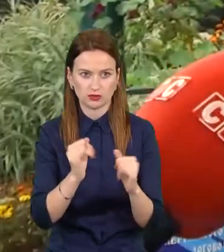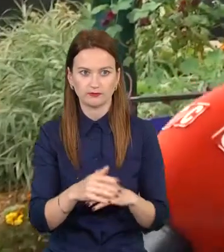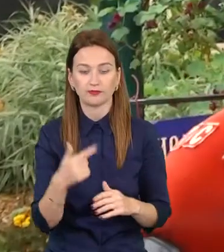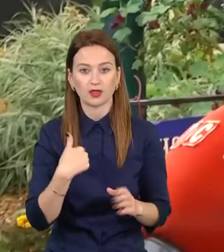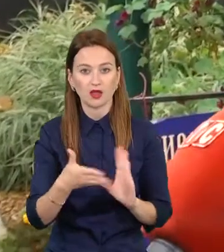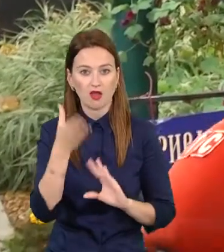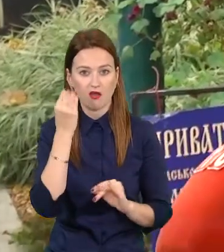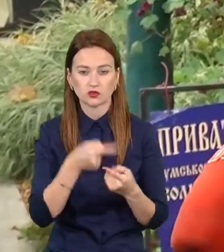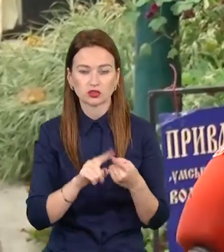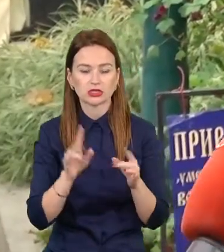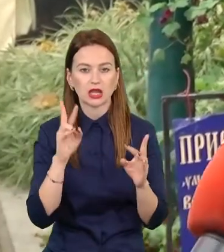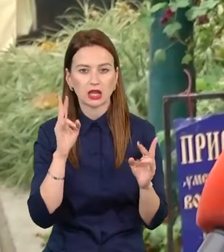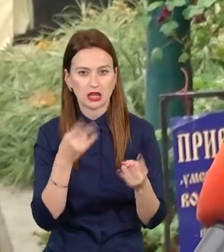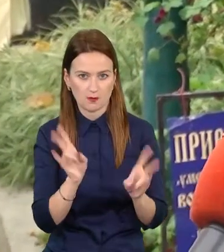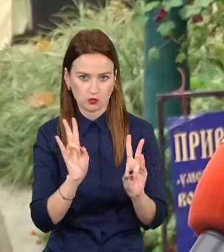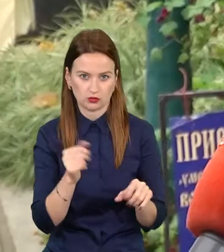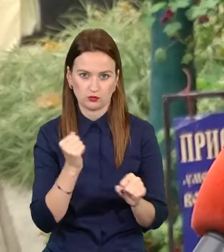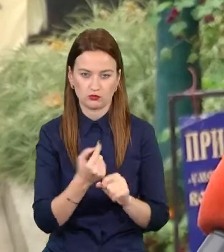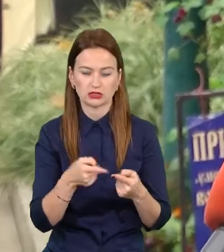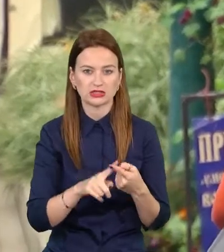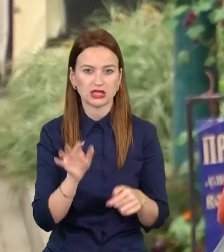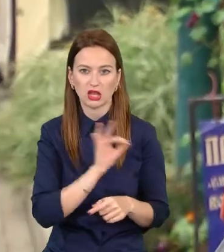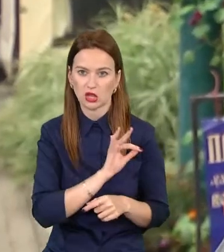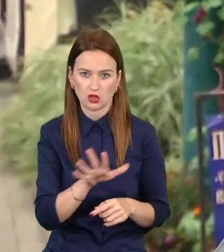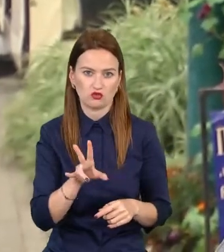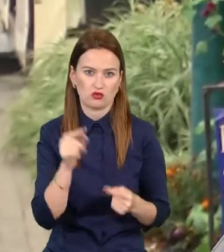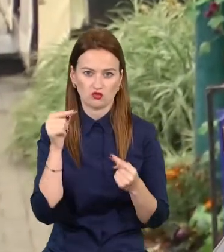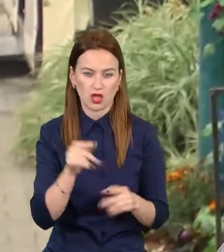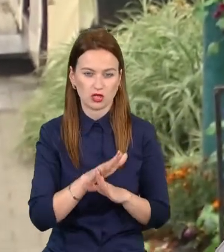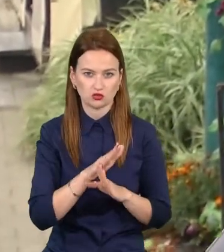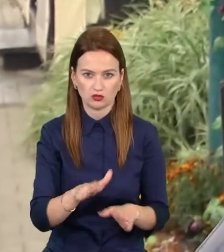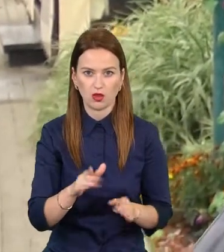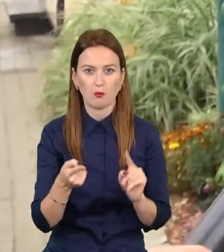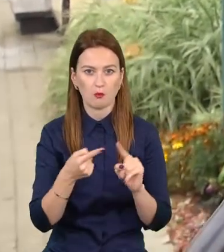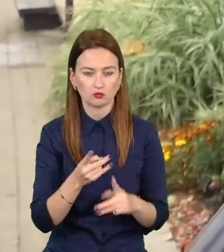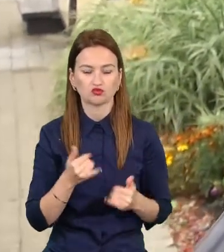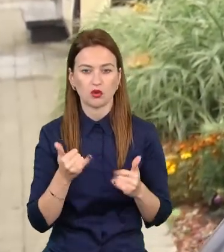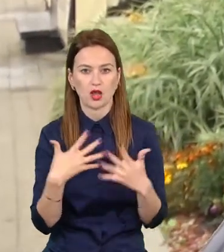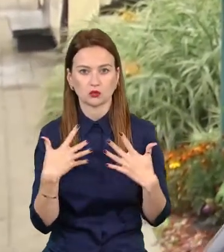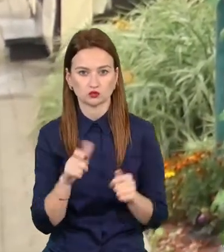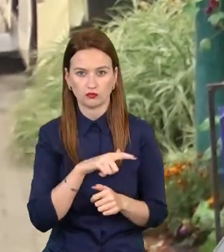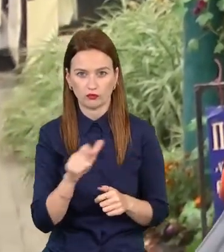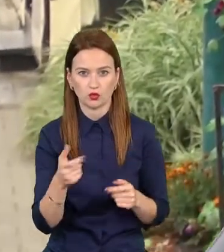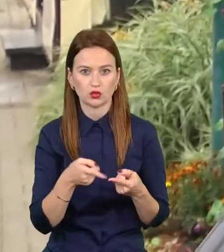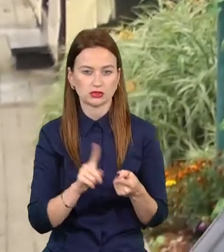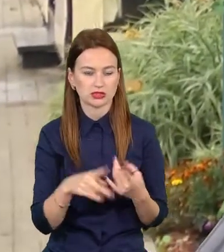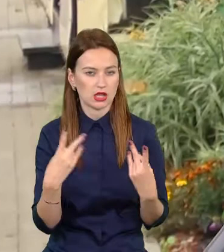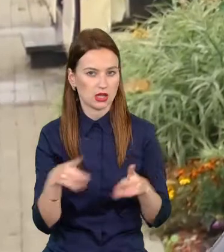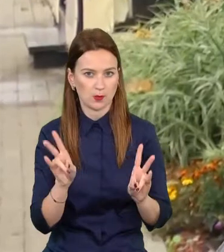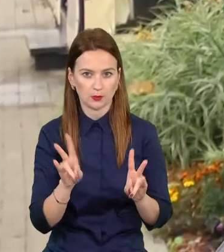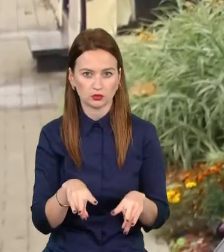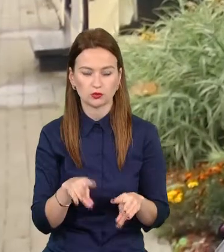що це не потрібно робити, що це недоречно і нераціонально. По-перше, для здоров'я людей так, це не